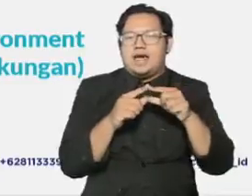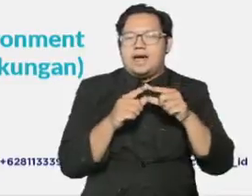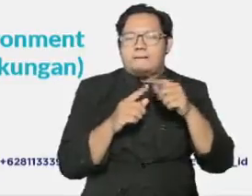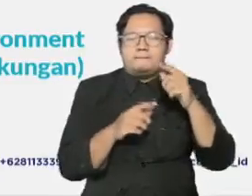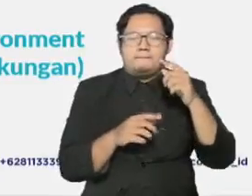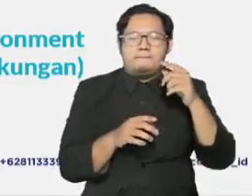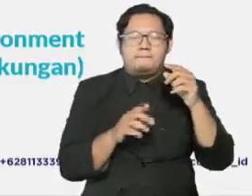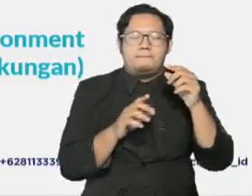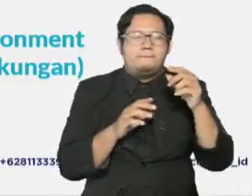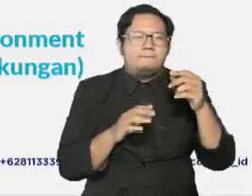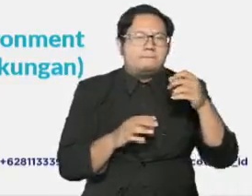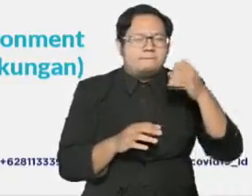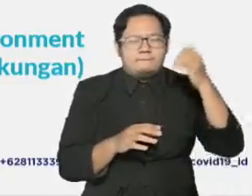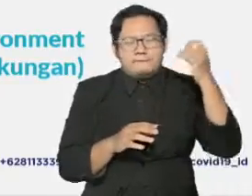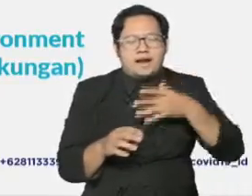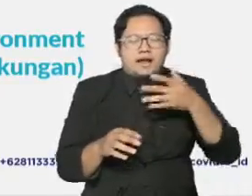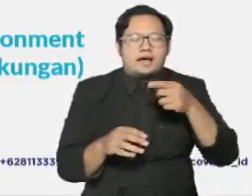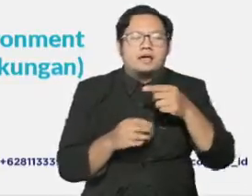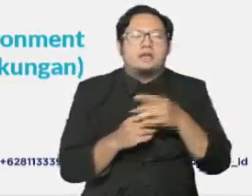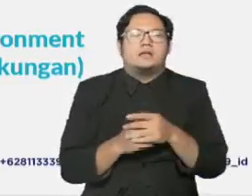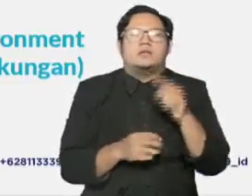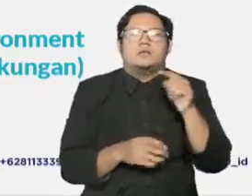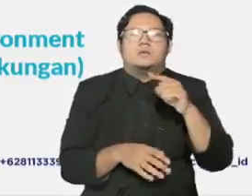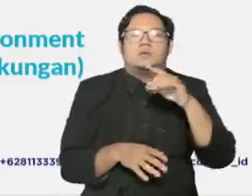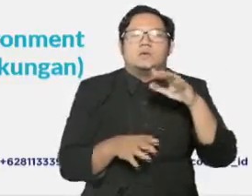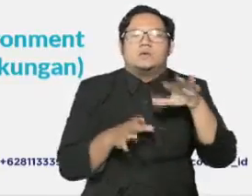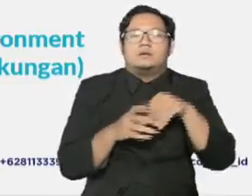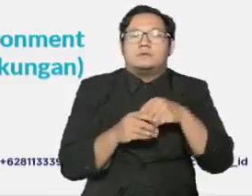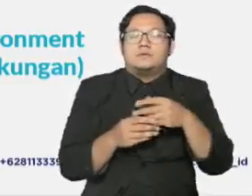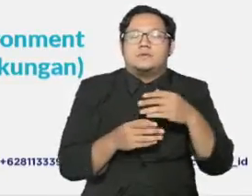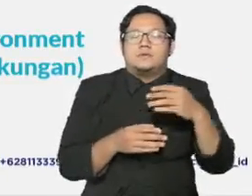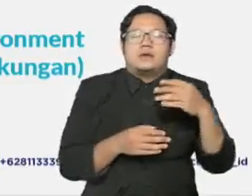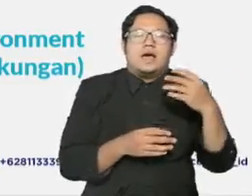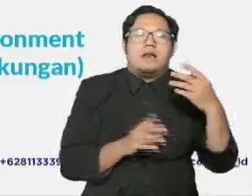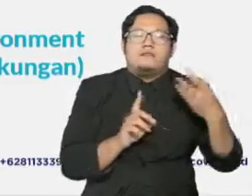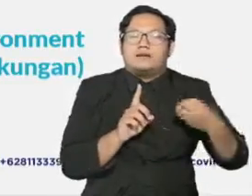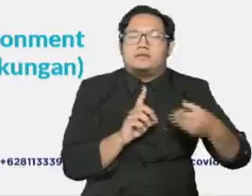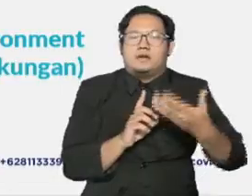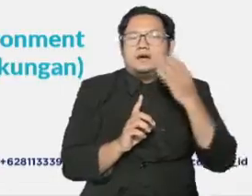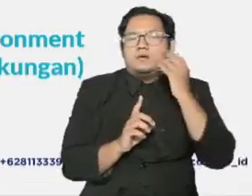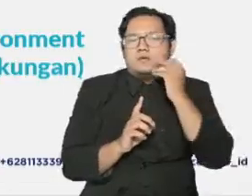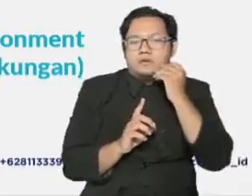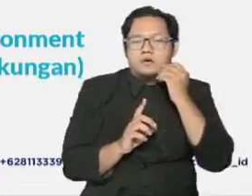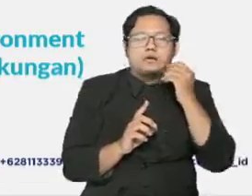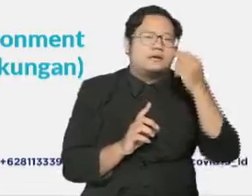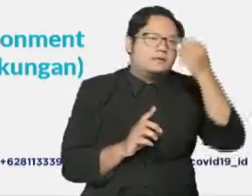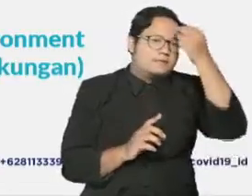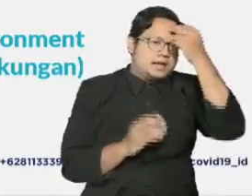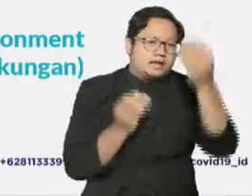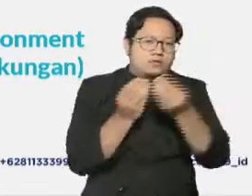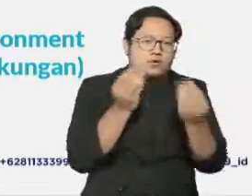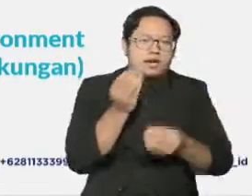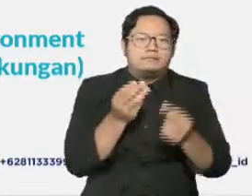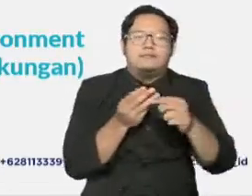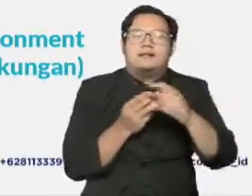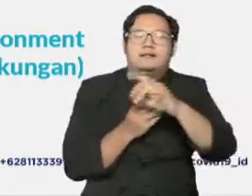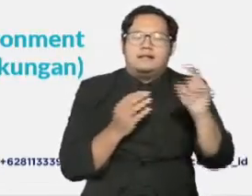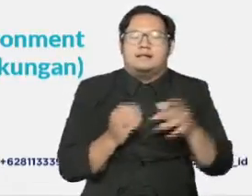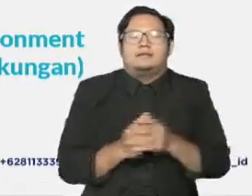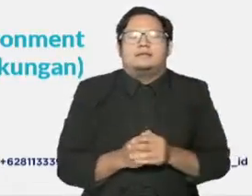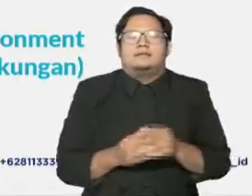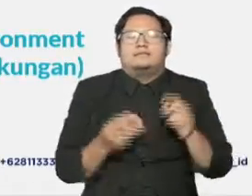imunitas spesifik tubuh umur dan riwayat penyakit yang ketiga adalah environment atau lingkungan